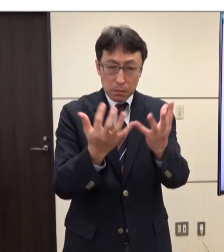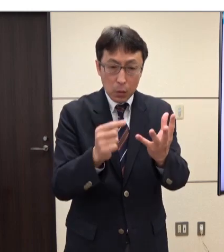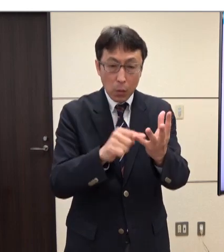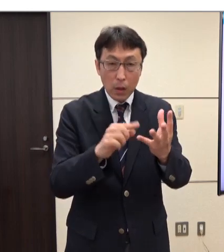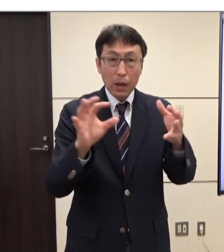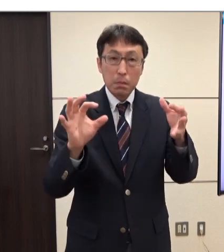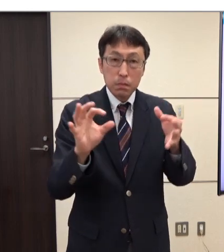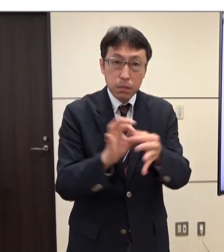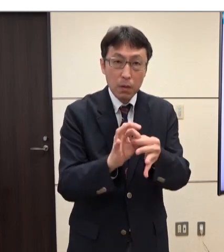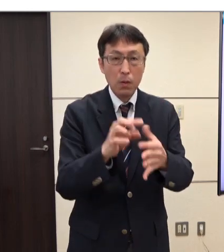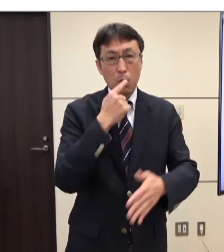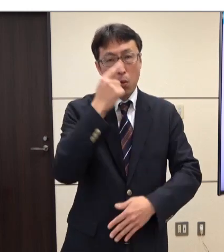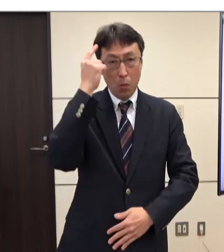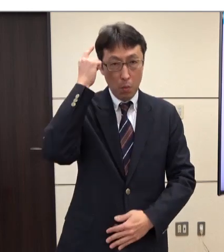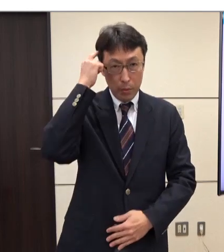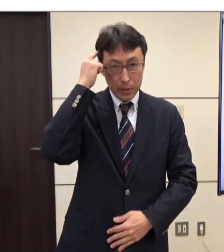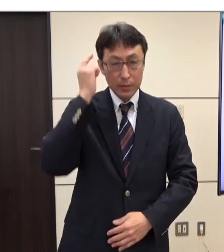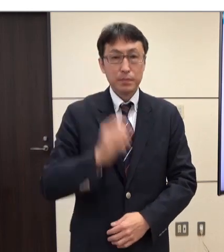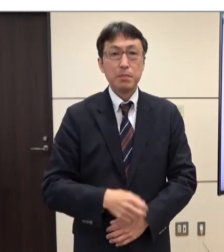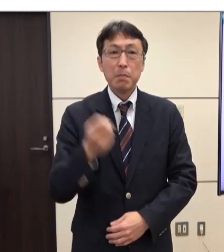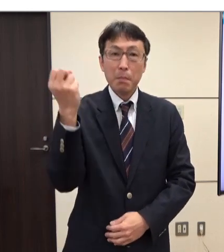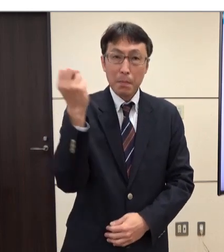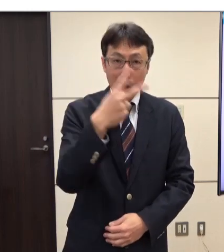が、まあ、それに加えて、